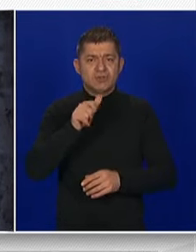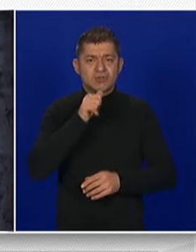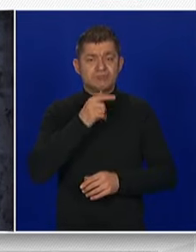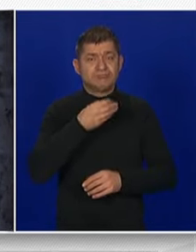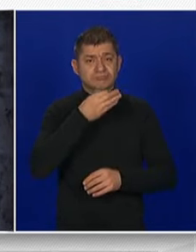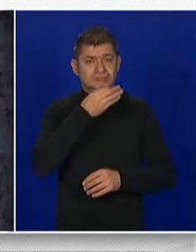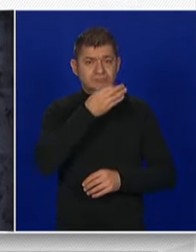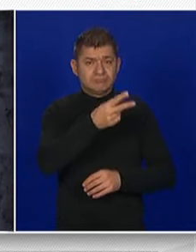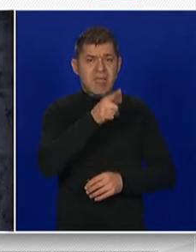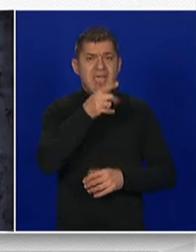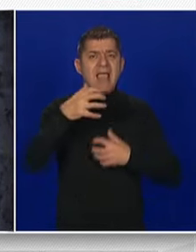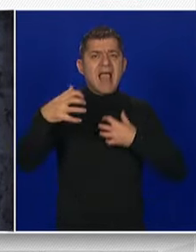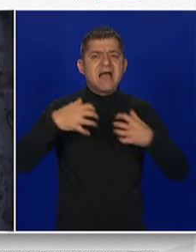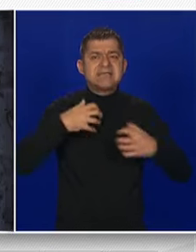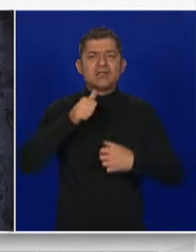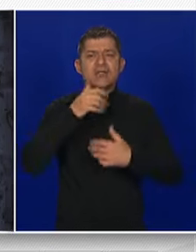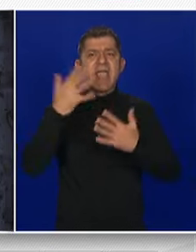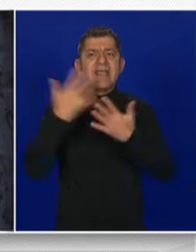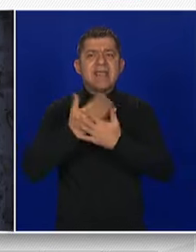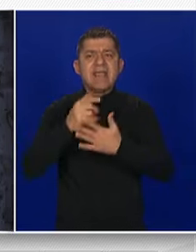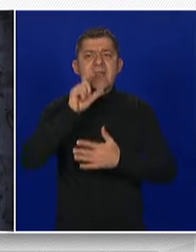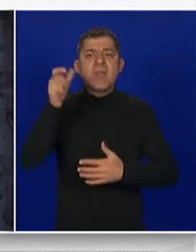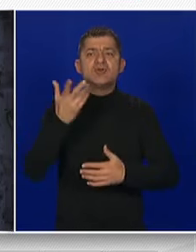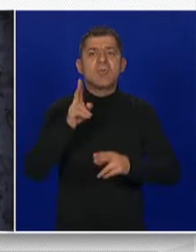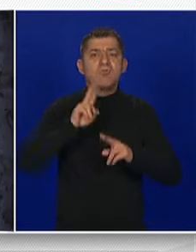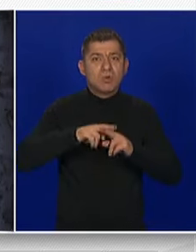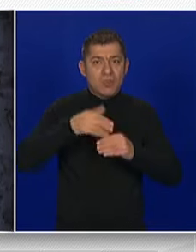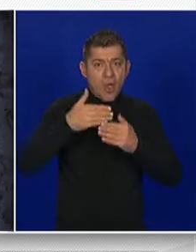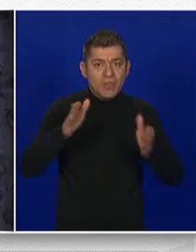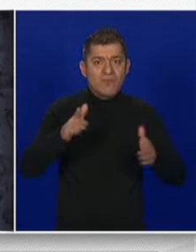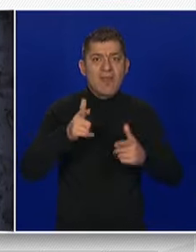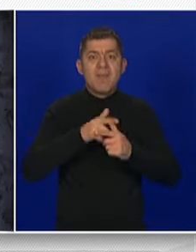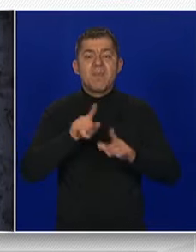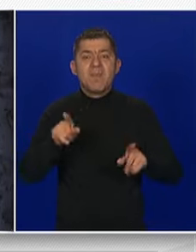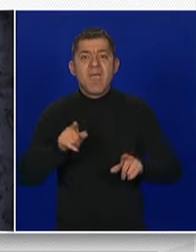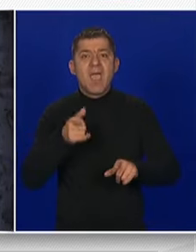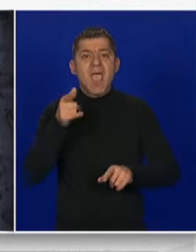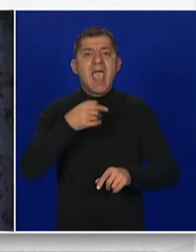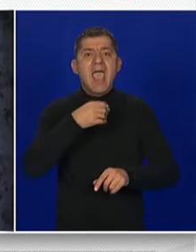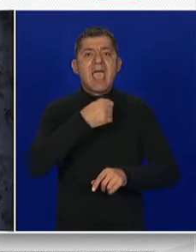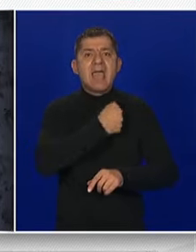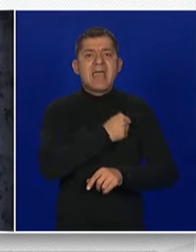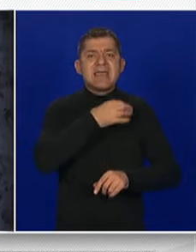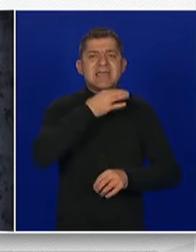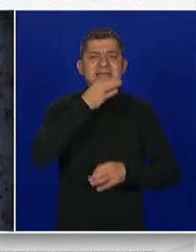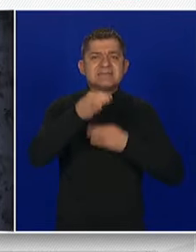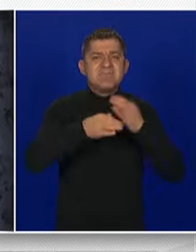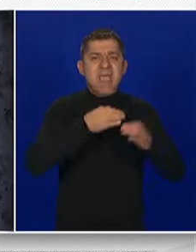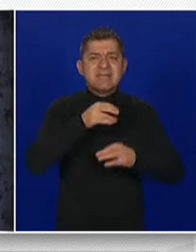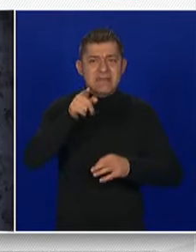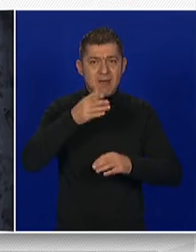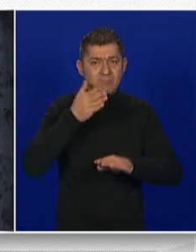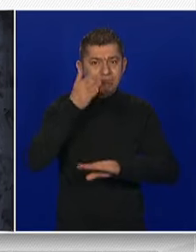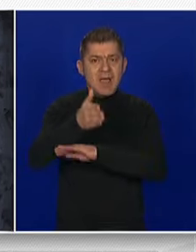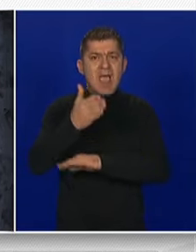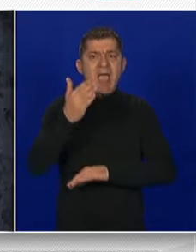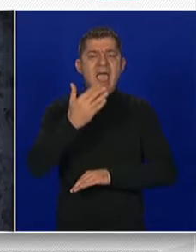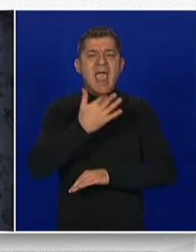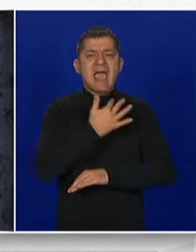rada kazališta i kina? Što je s inspekcijama? Idu li tamo? Pitam vas to apropo slučaja HNK gdje se dogodila